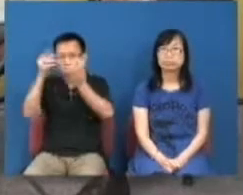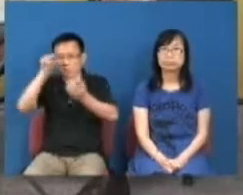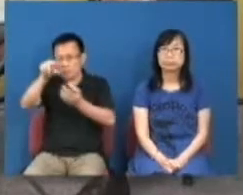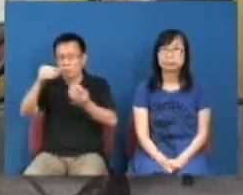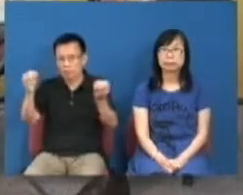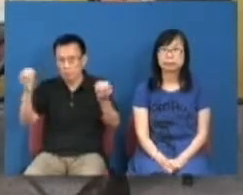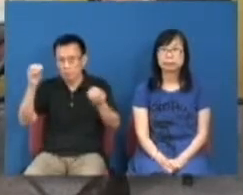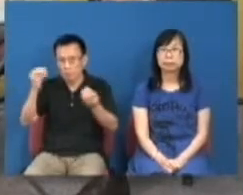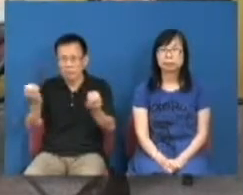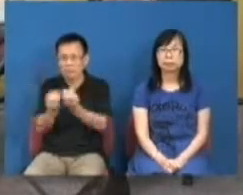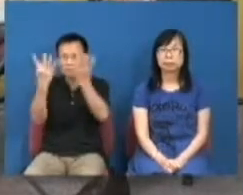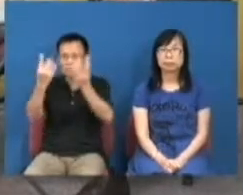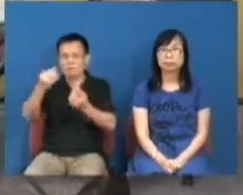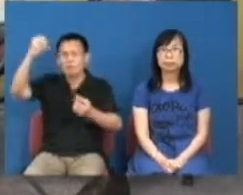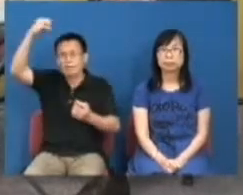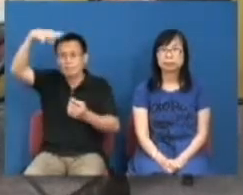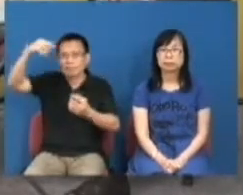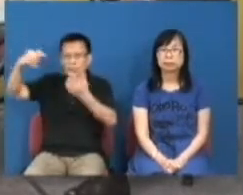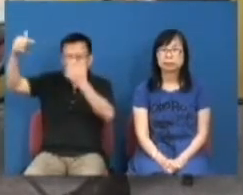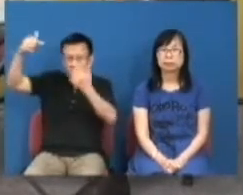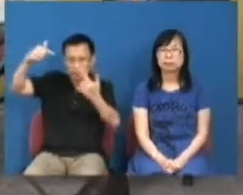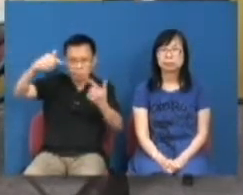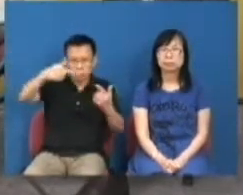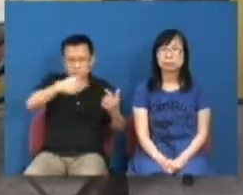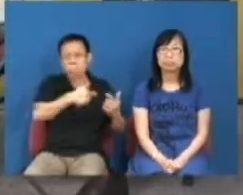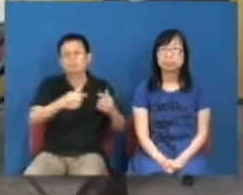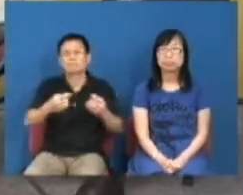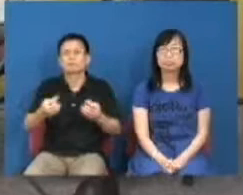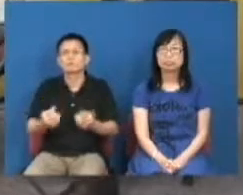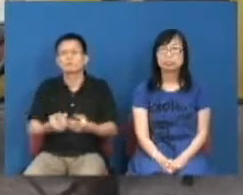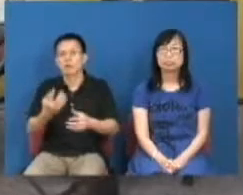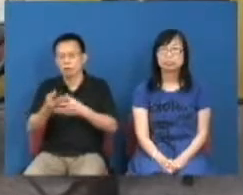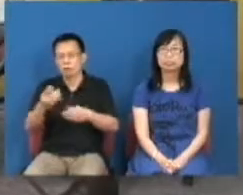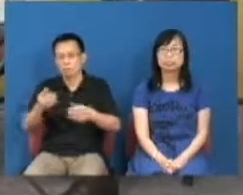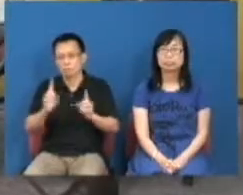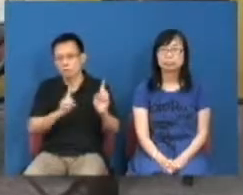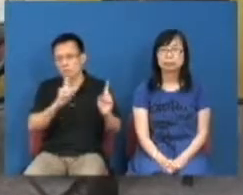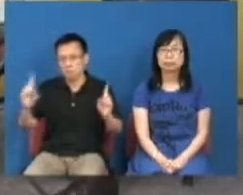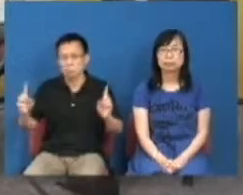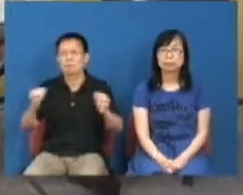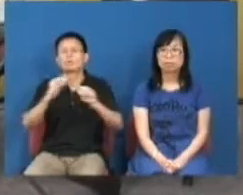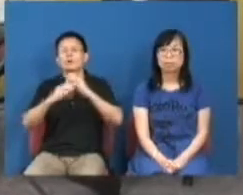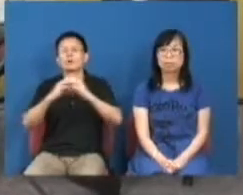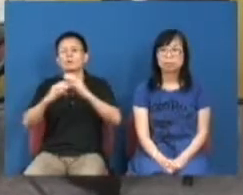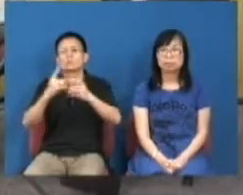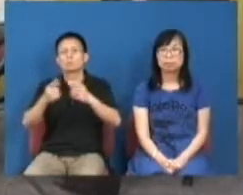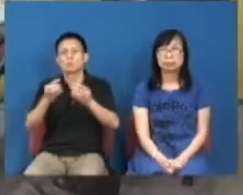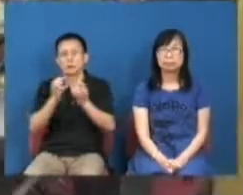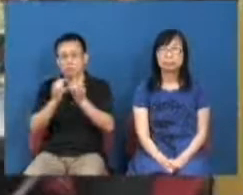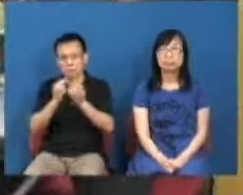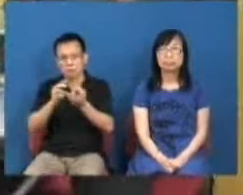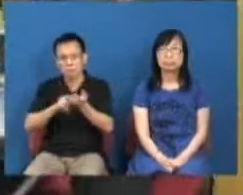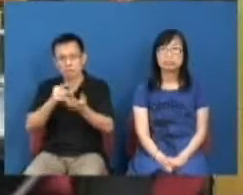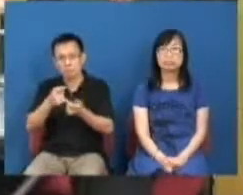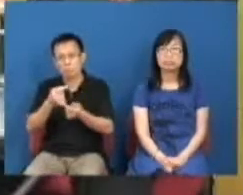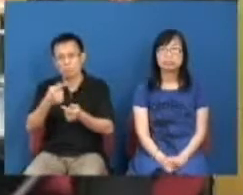蘇，一個成個廳都蔓延過去噶嘛。 嗱，所以既然大家都可以溝通到嗰、那個資訊、啊、所以